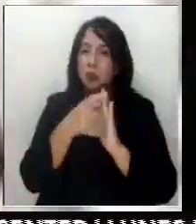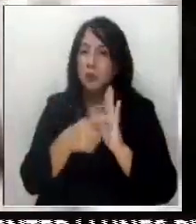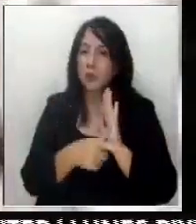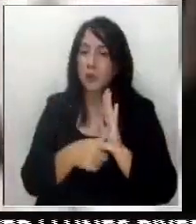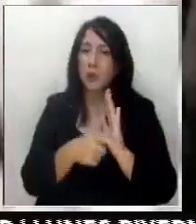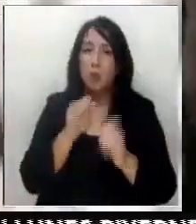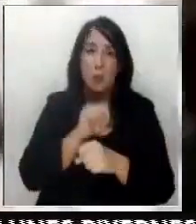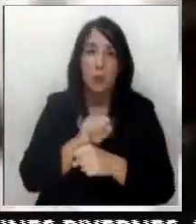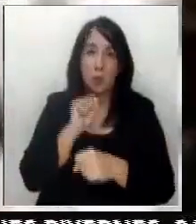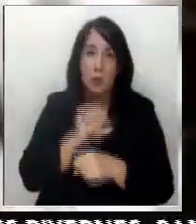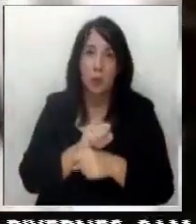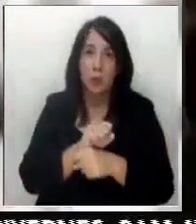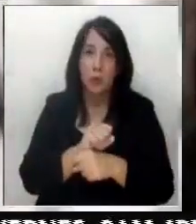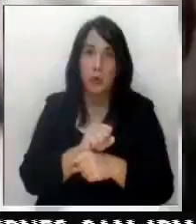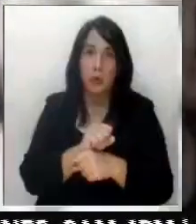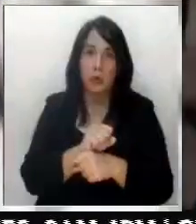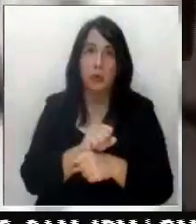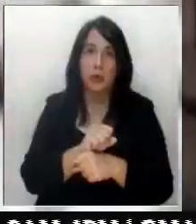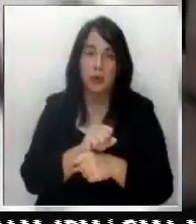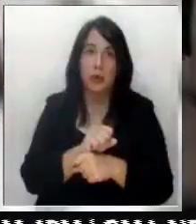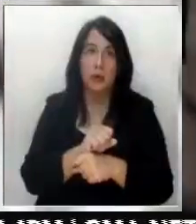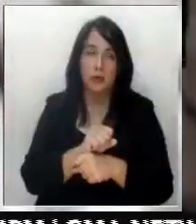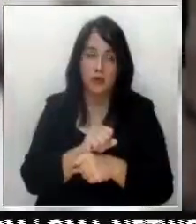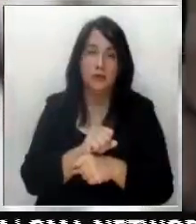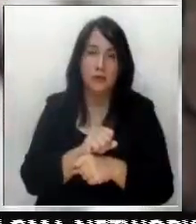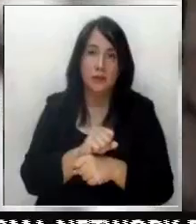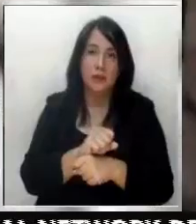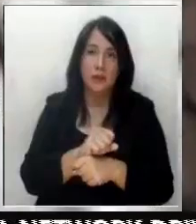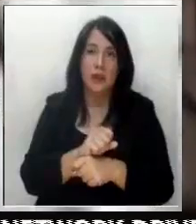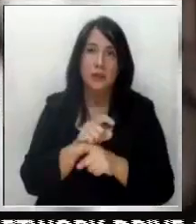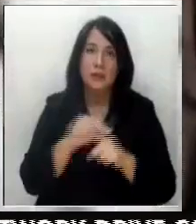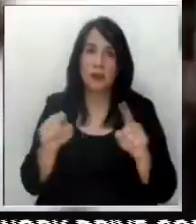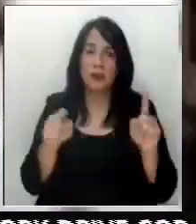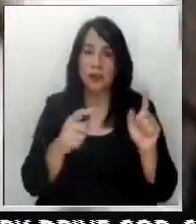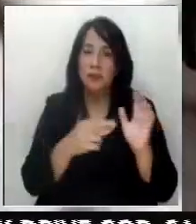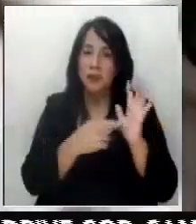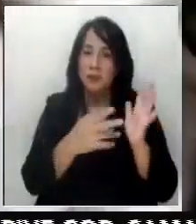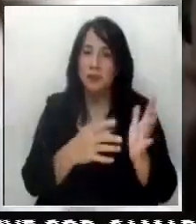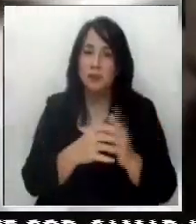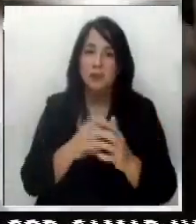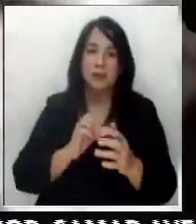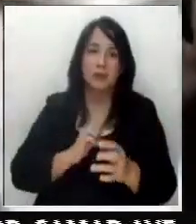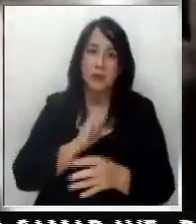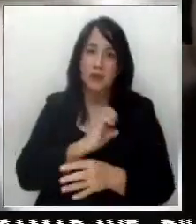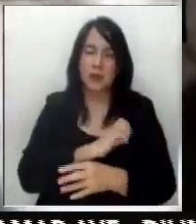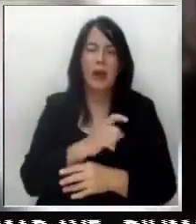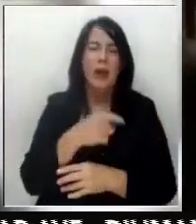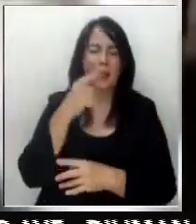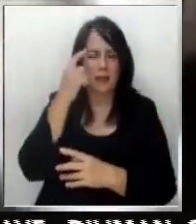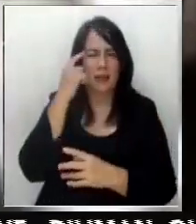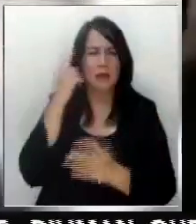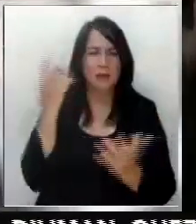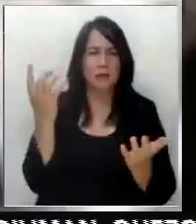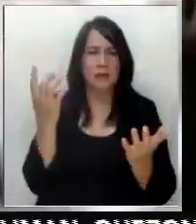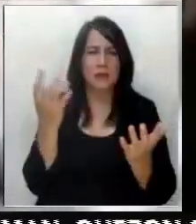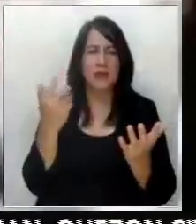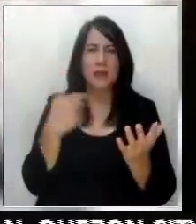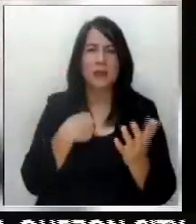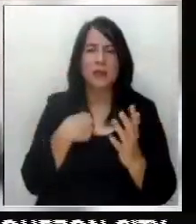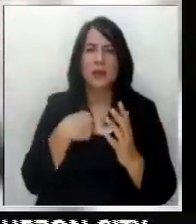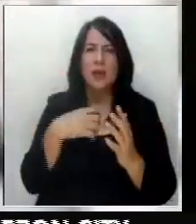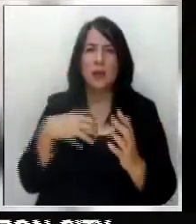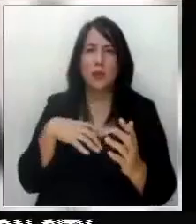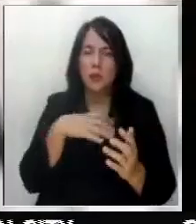and that's a different body, that's executive. I think the legislative will be the